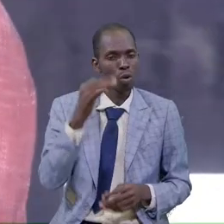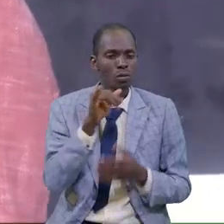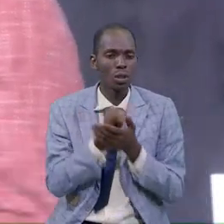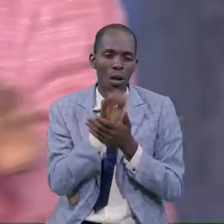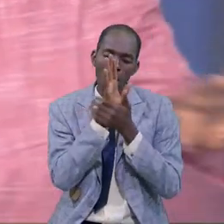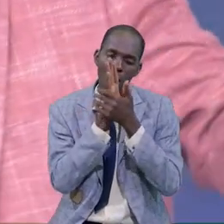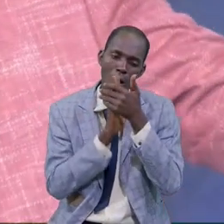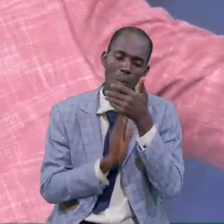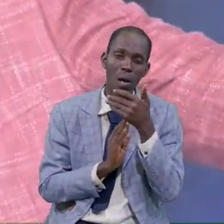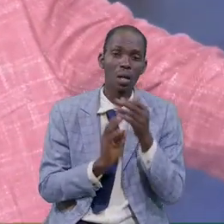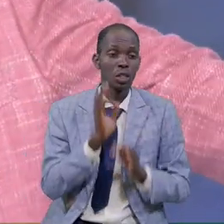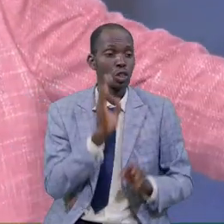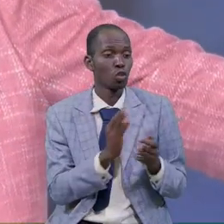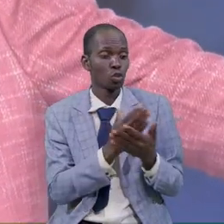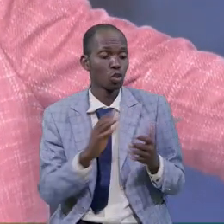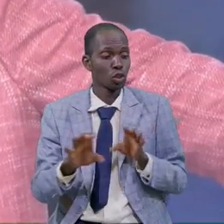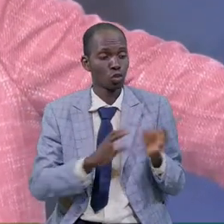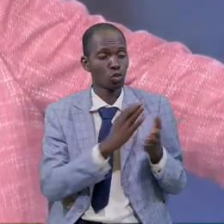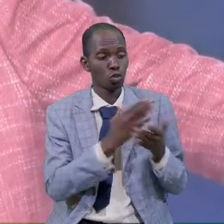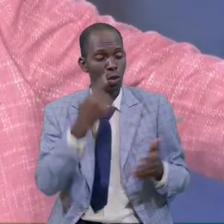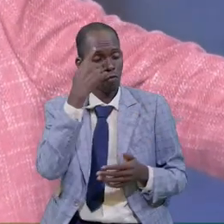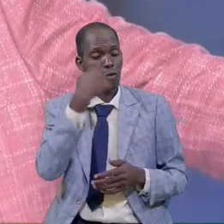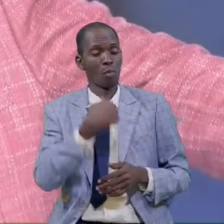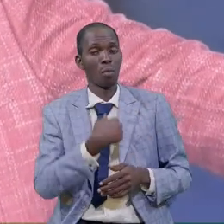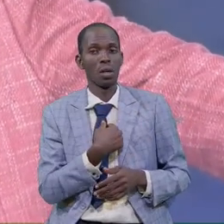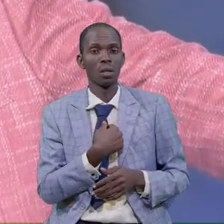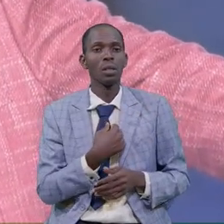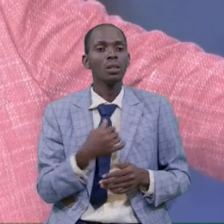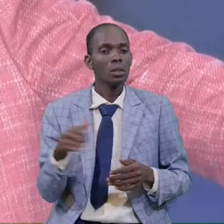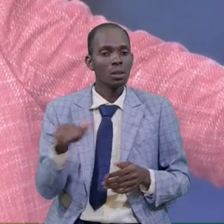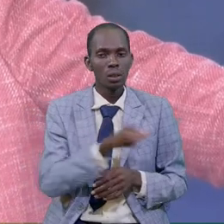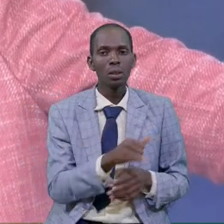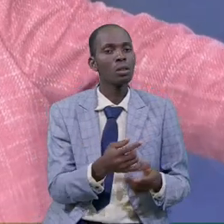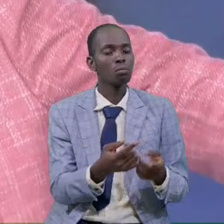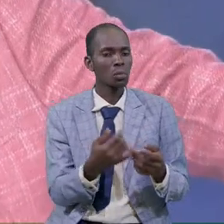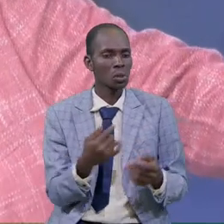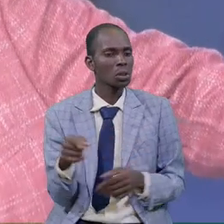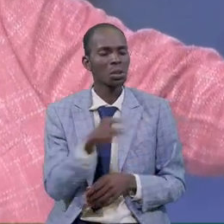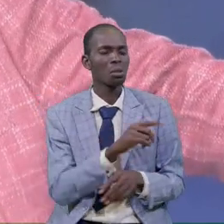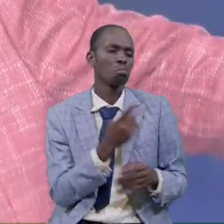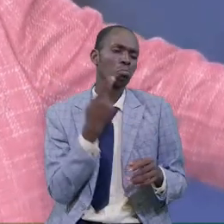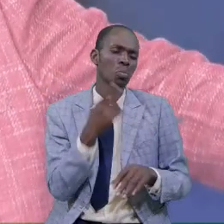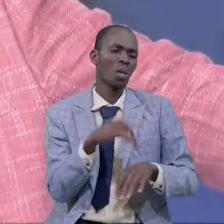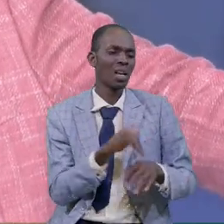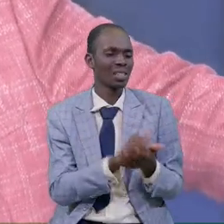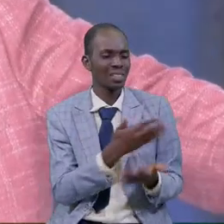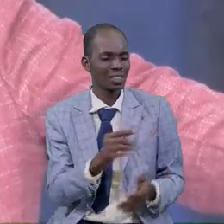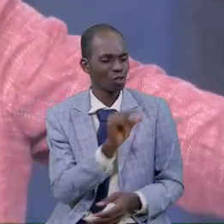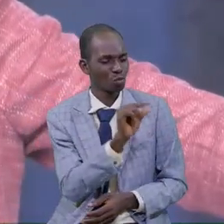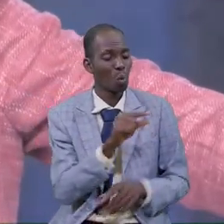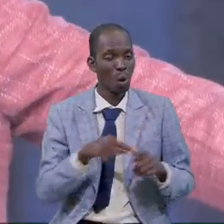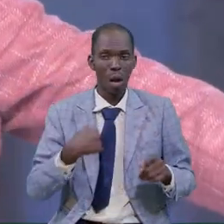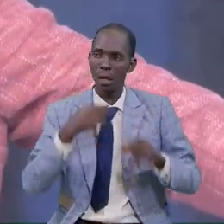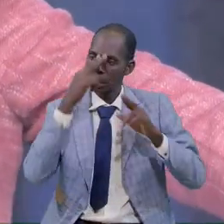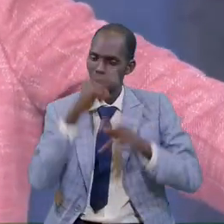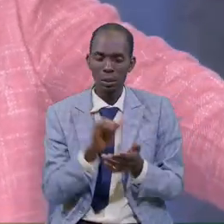They count small. I don't count it small. il considère petit, il dit merci. Thank you very